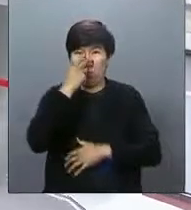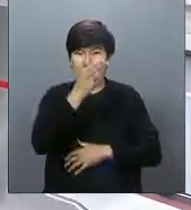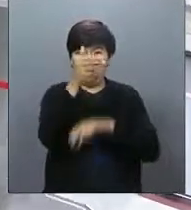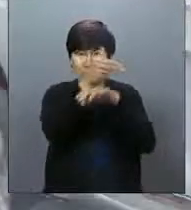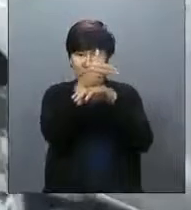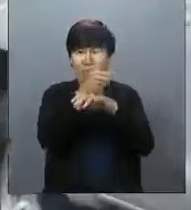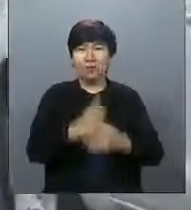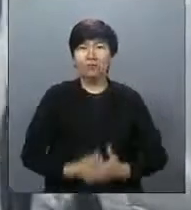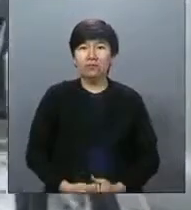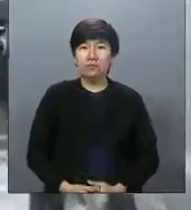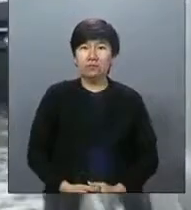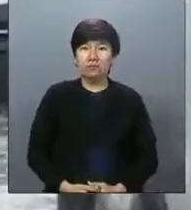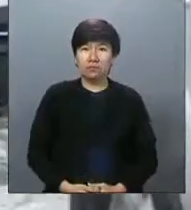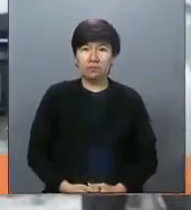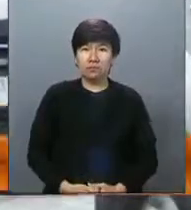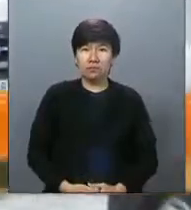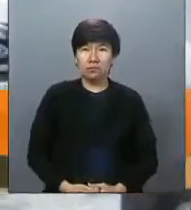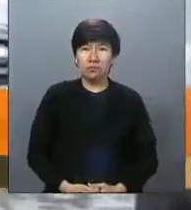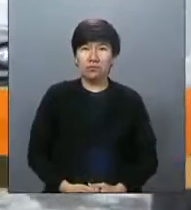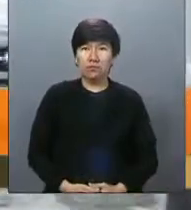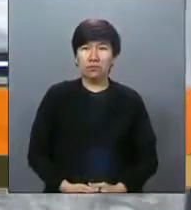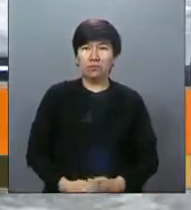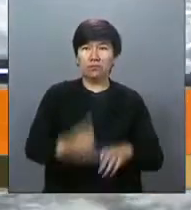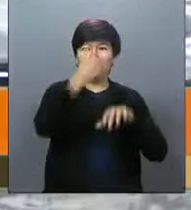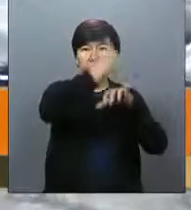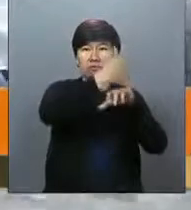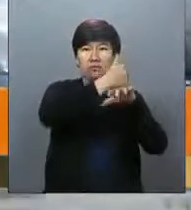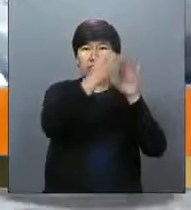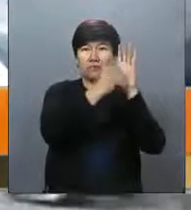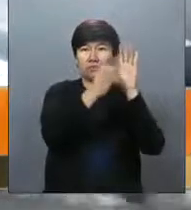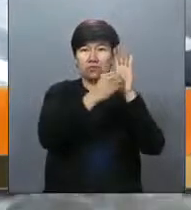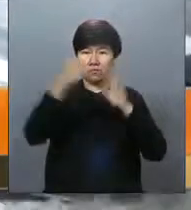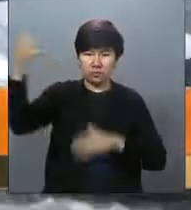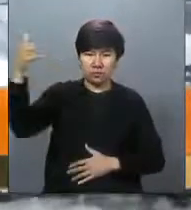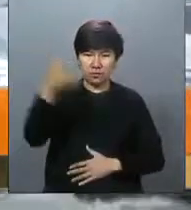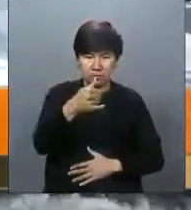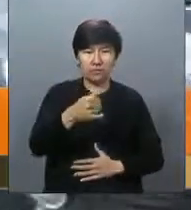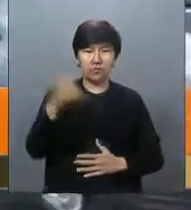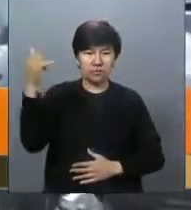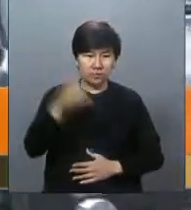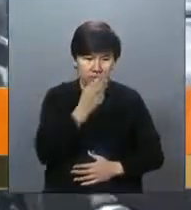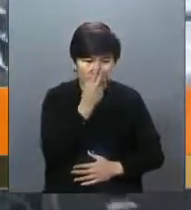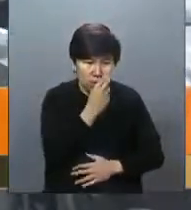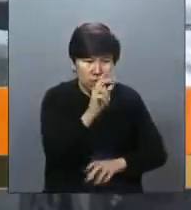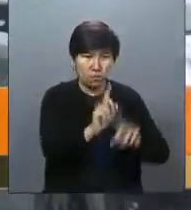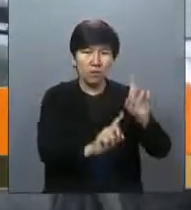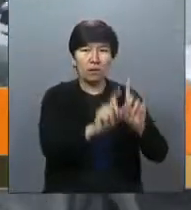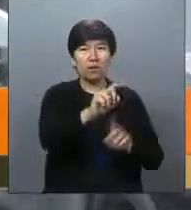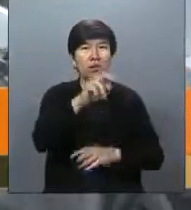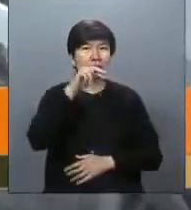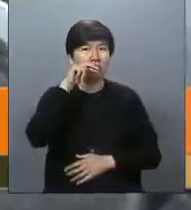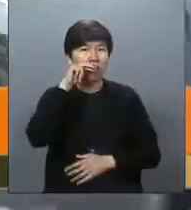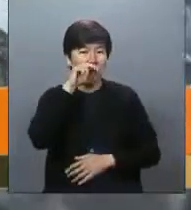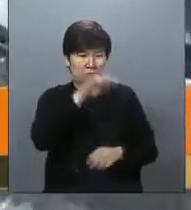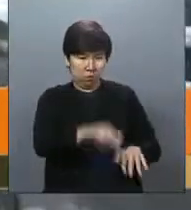กับคุณพึ่งนภาคุณจิรัสตาครับผู้ว่าราชการกรุงเทพมหานครเพิ่งลงพื้นที่เมื่อสักครู่ที่ผ่านมานะครับก็บอกว่าน้ำที่จุดที่ท่ว